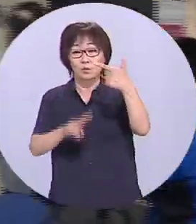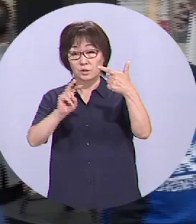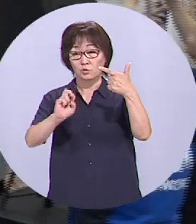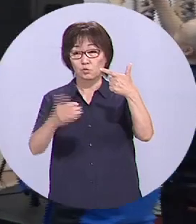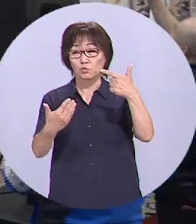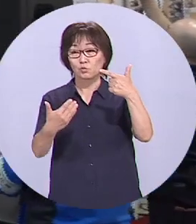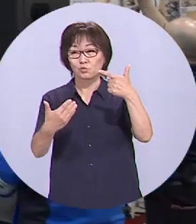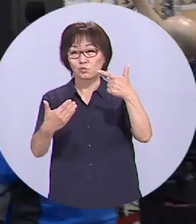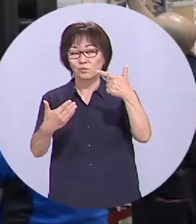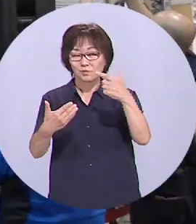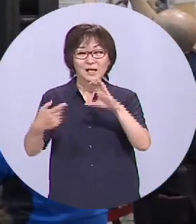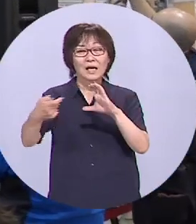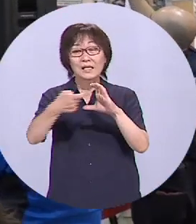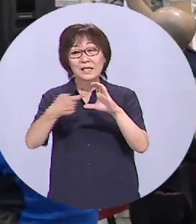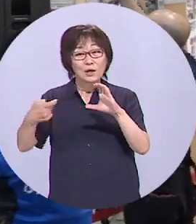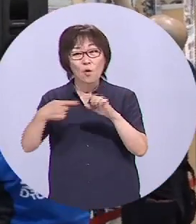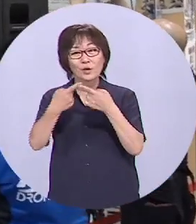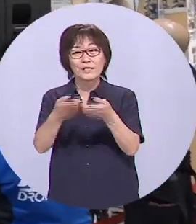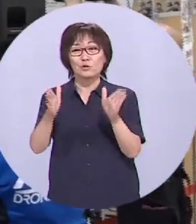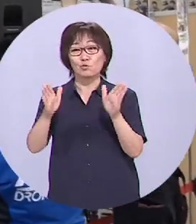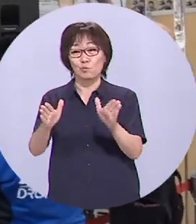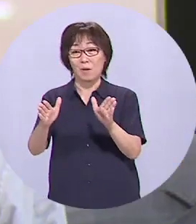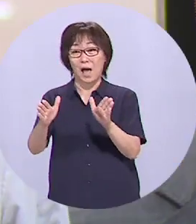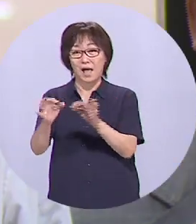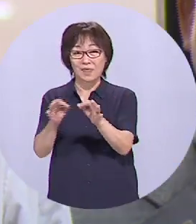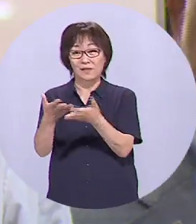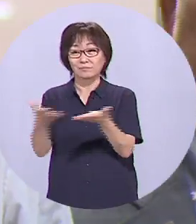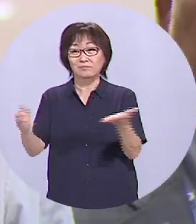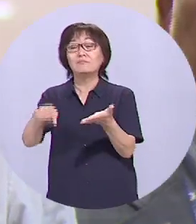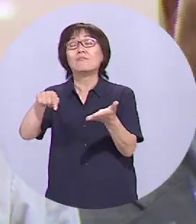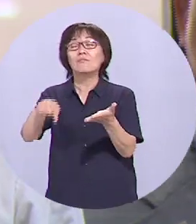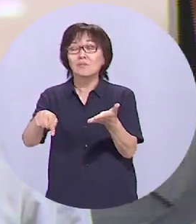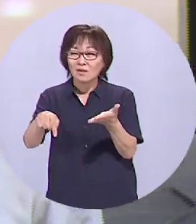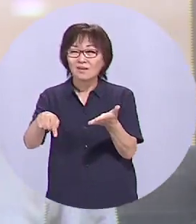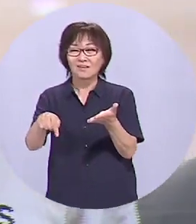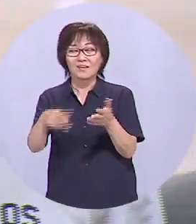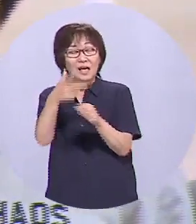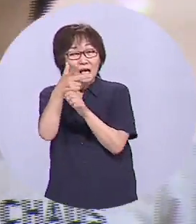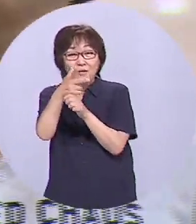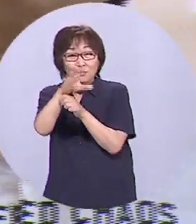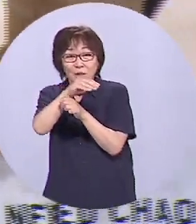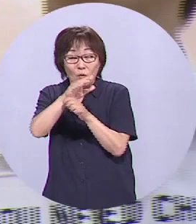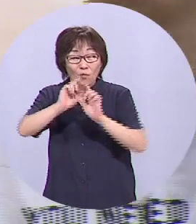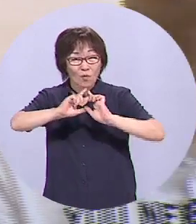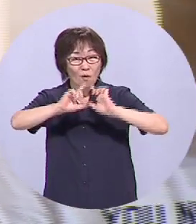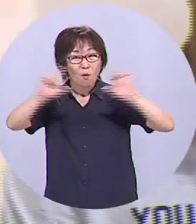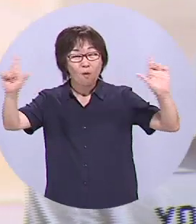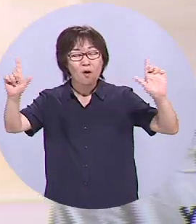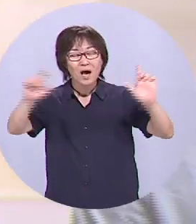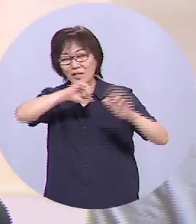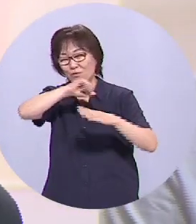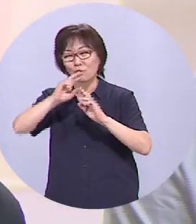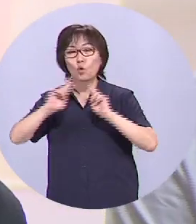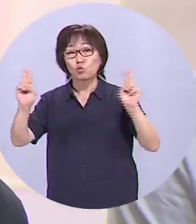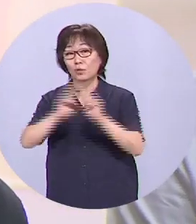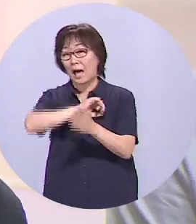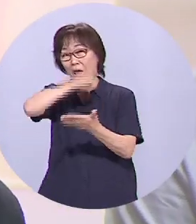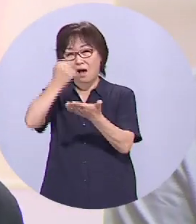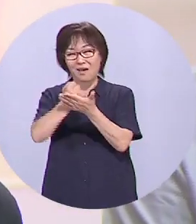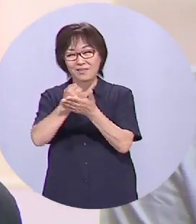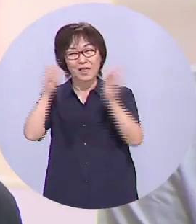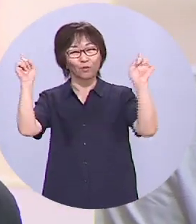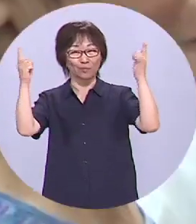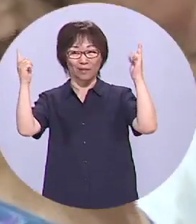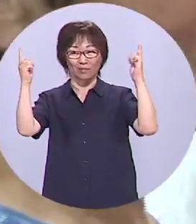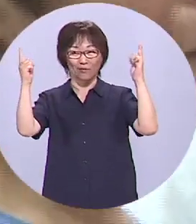6月29日、この日はイオン入間店で種火のミニライブとプロモーションビデオの公開と完成イベントが行われました。